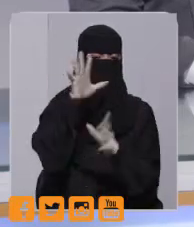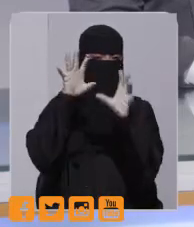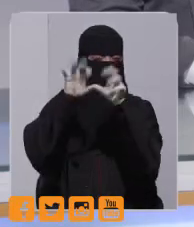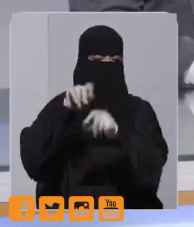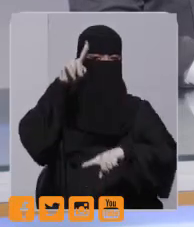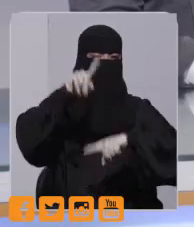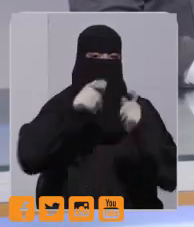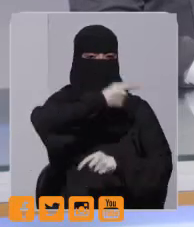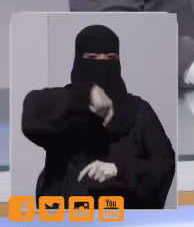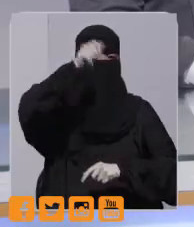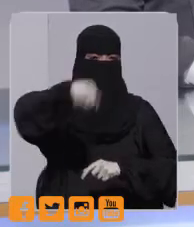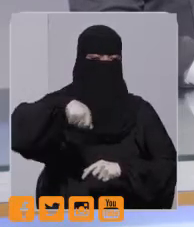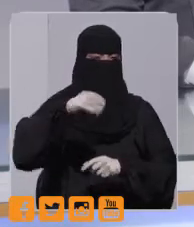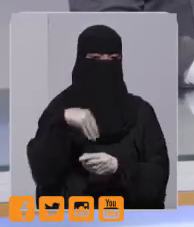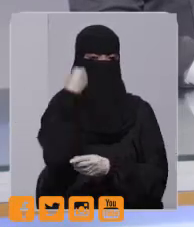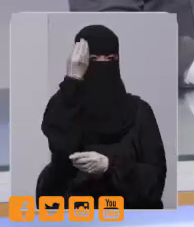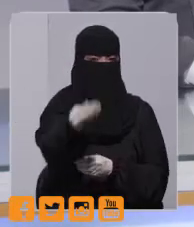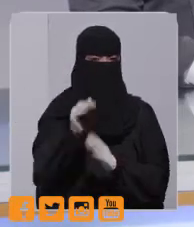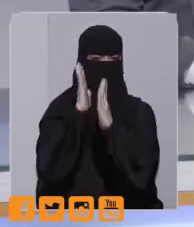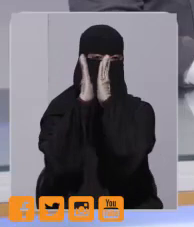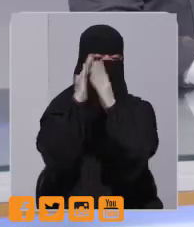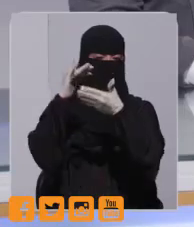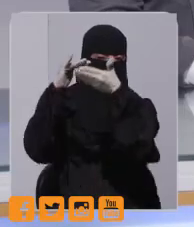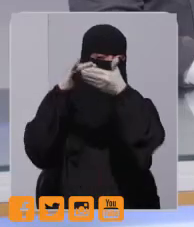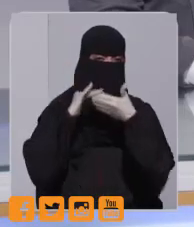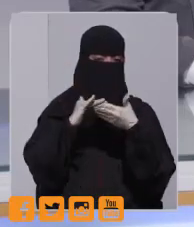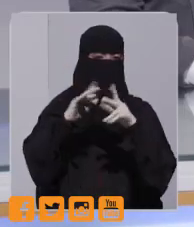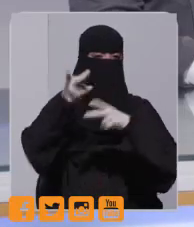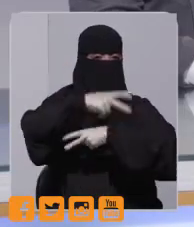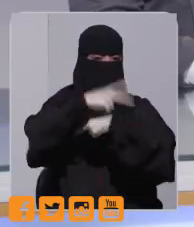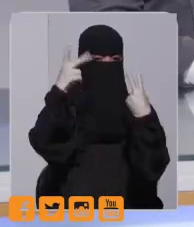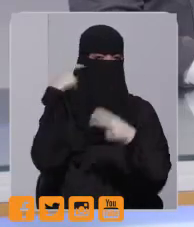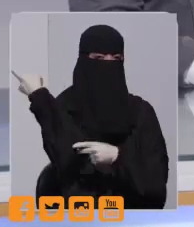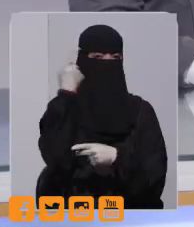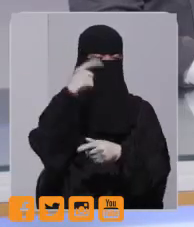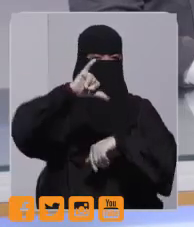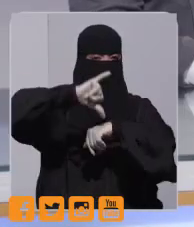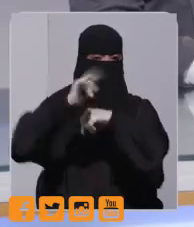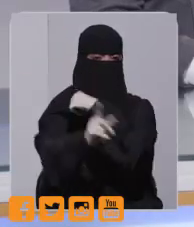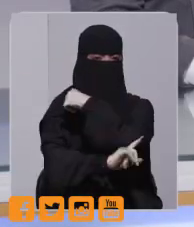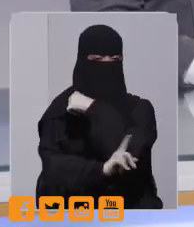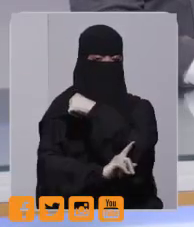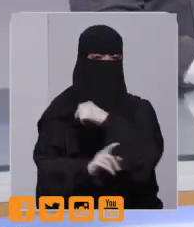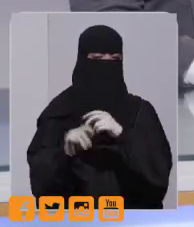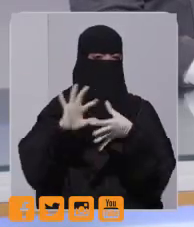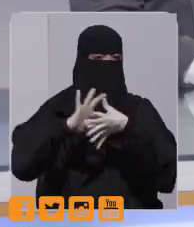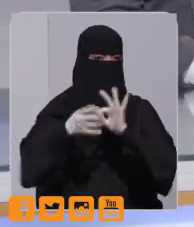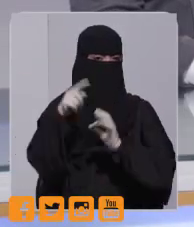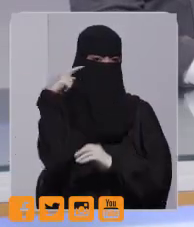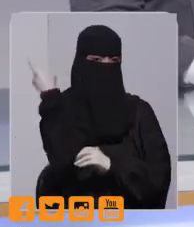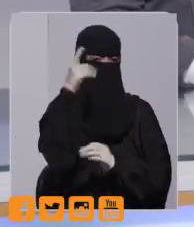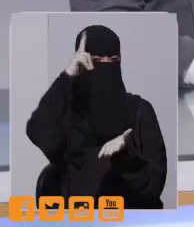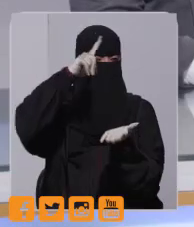التحكم بالمشاريع المقدمه من الجهات المانحه والمنظمات الدوليه للعاصمه المؤقته عدن وزير الدوله